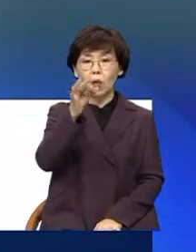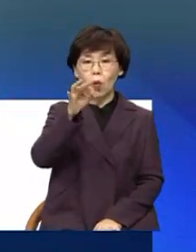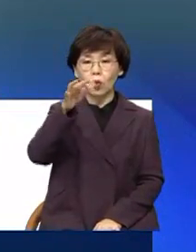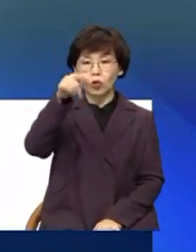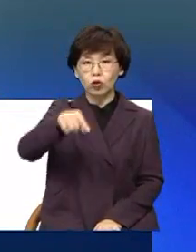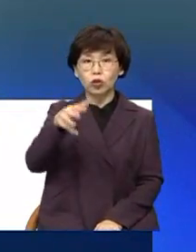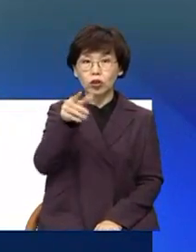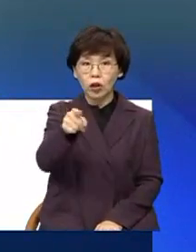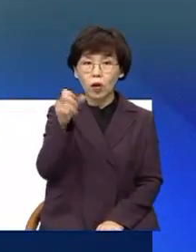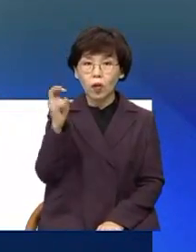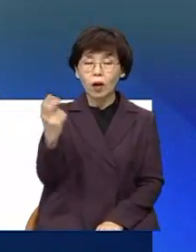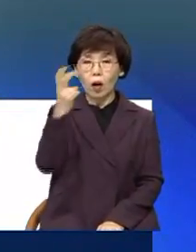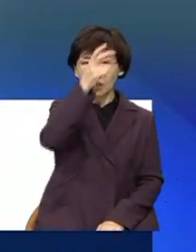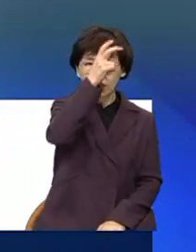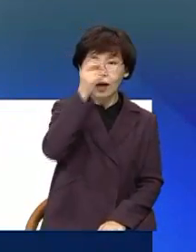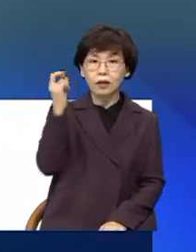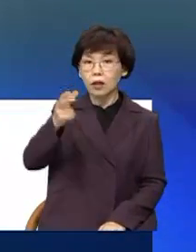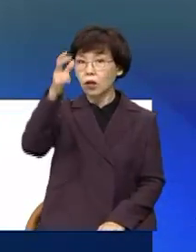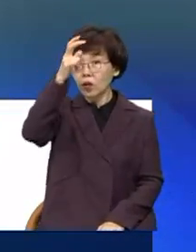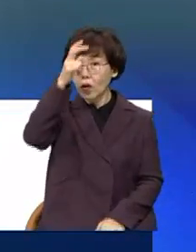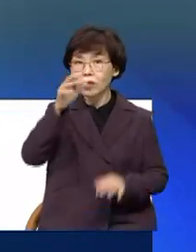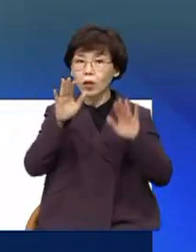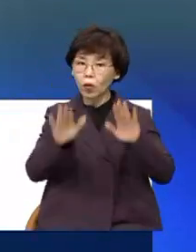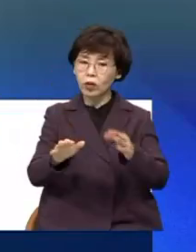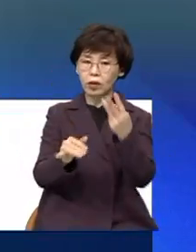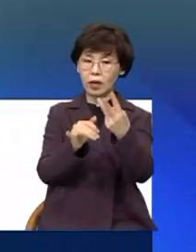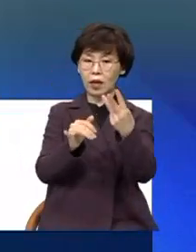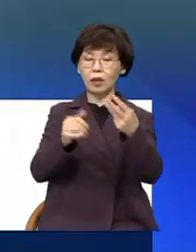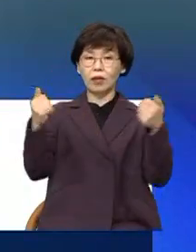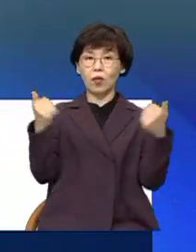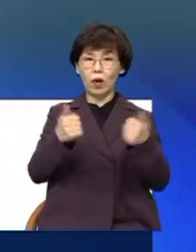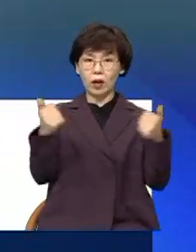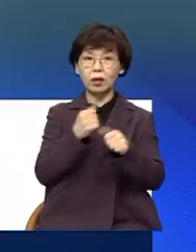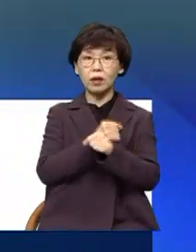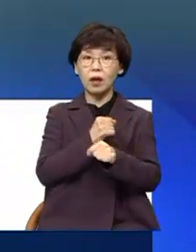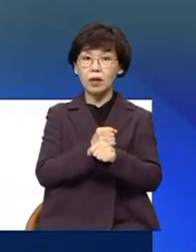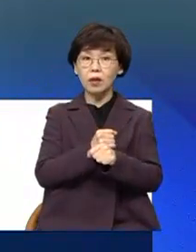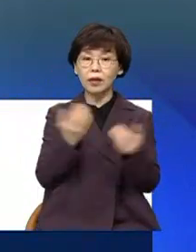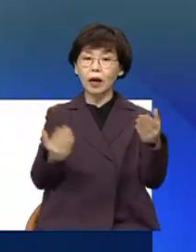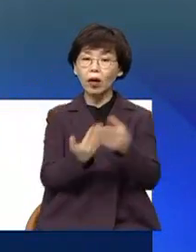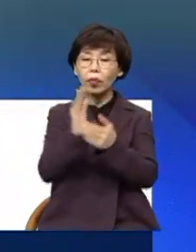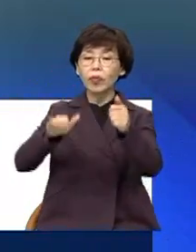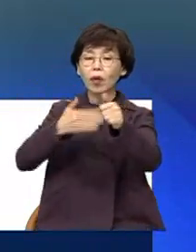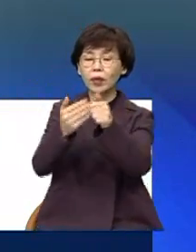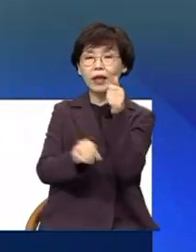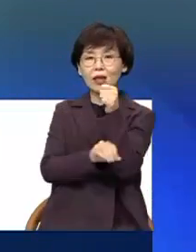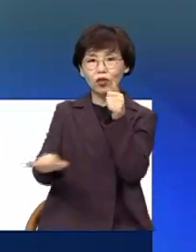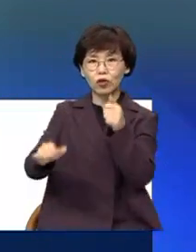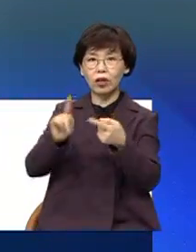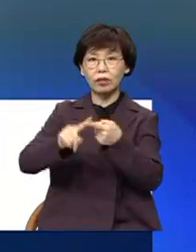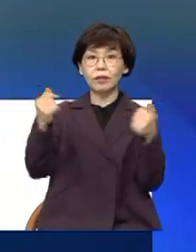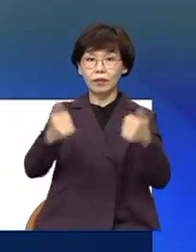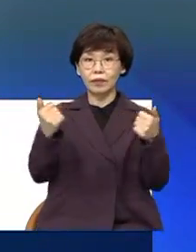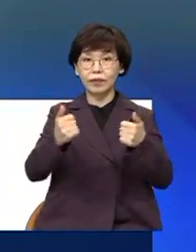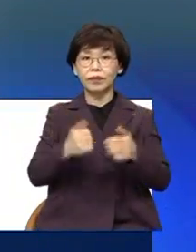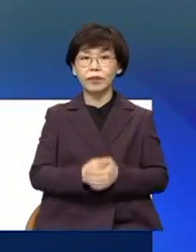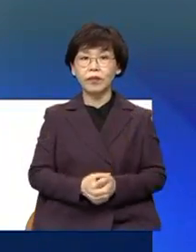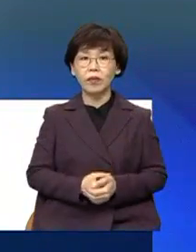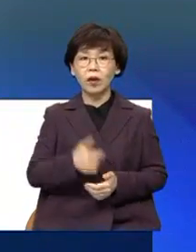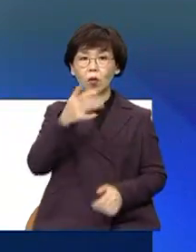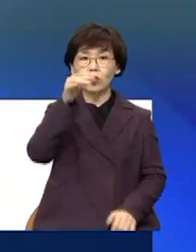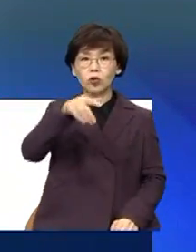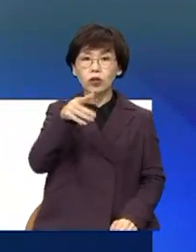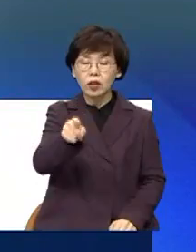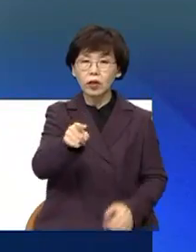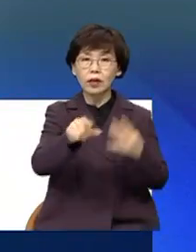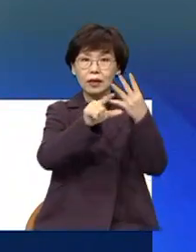고위공직자범죄수사처 공수처와 검찰 그리고 경찰이 오늘 첫 3자회의를 열어서 사건 이첩 기준 등을 논의합니다. 공수처는 다음 달